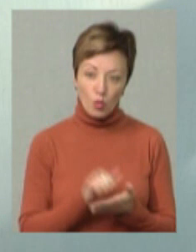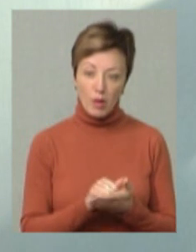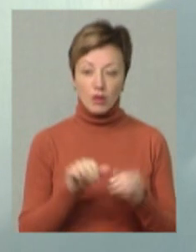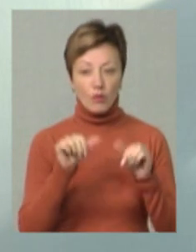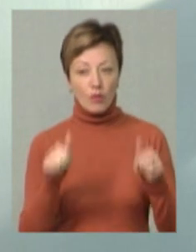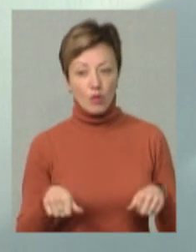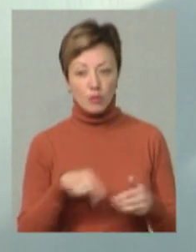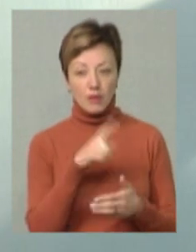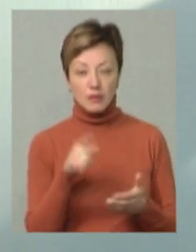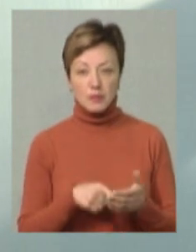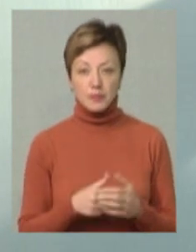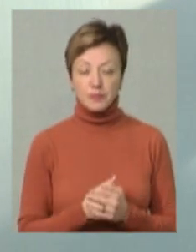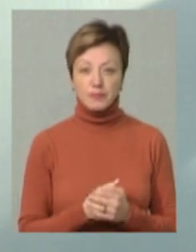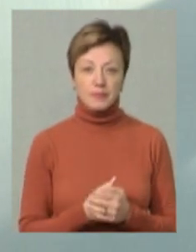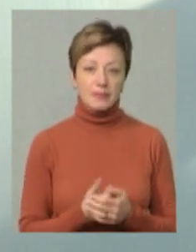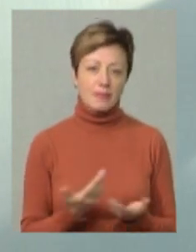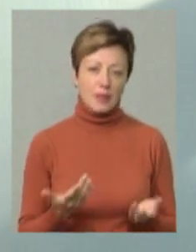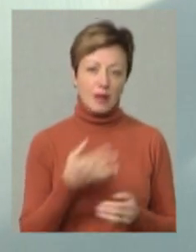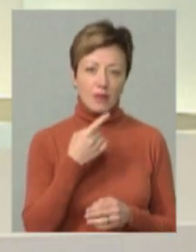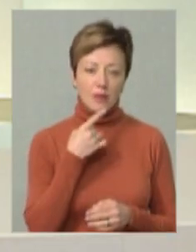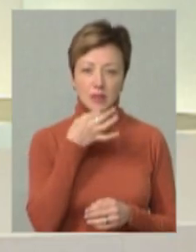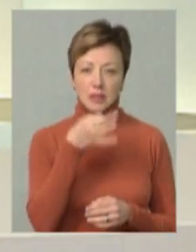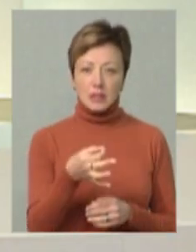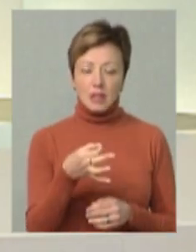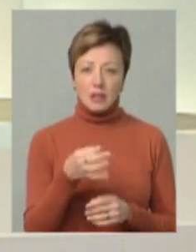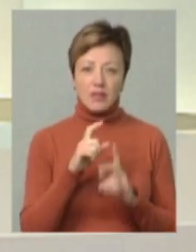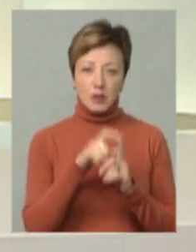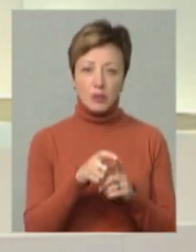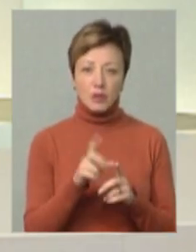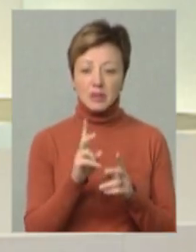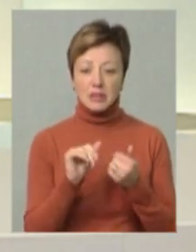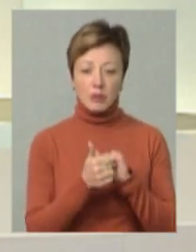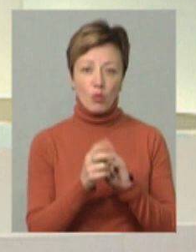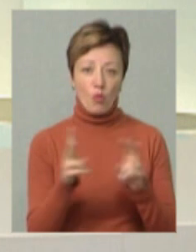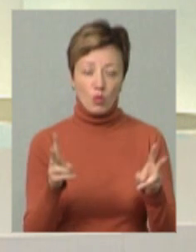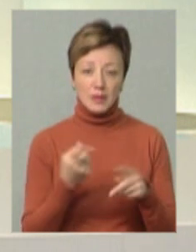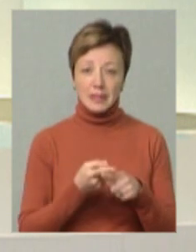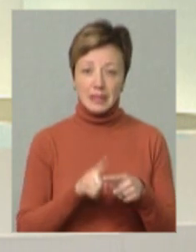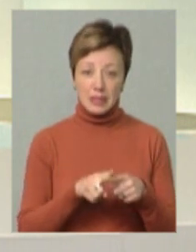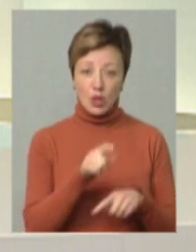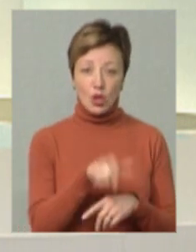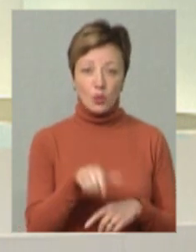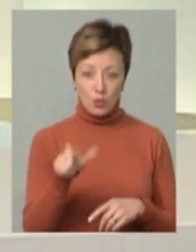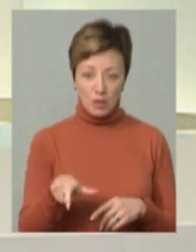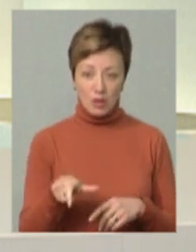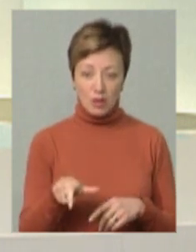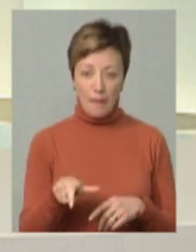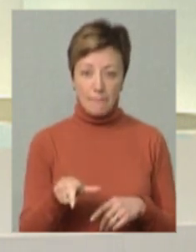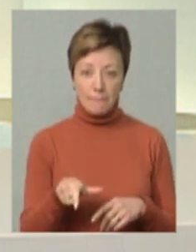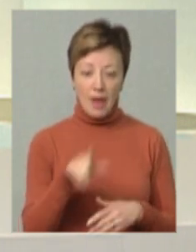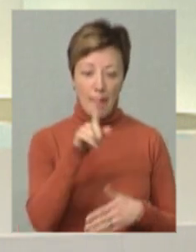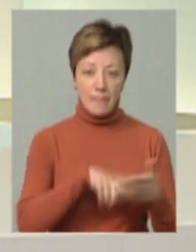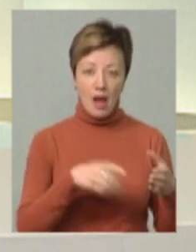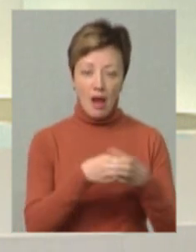і оформлювати їх? Ну, мені важко сказати за когось, дати відповідь на ті чи інші запитання, тому що ці люди або ті парафії